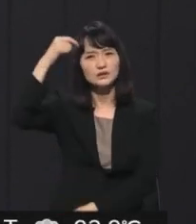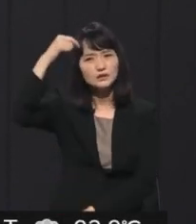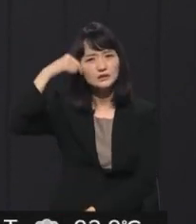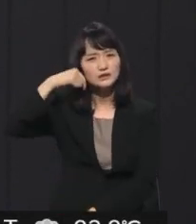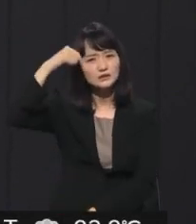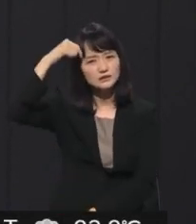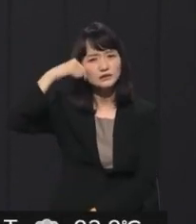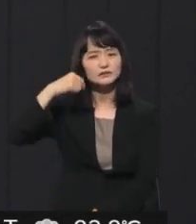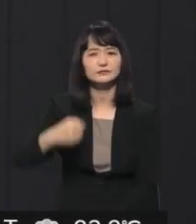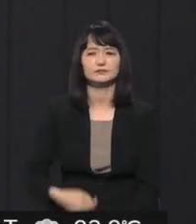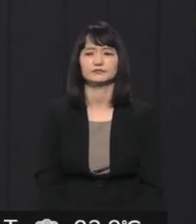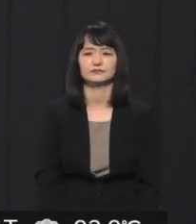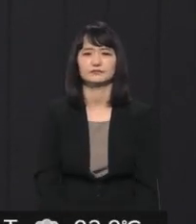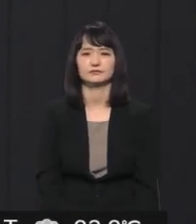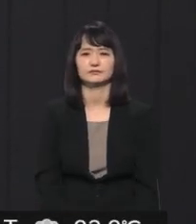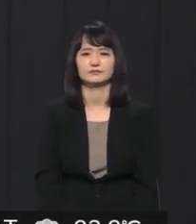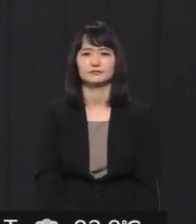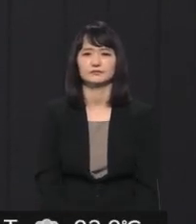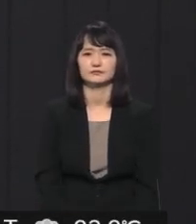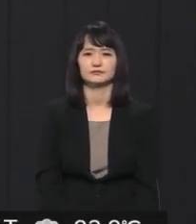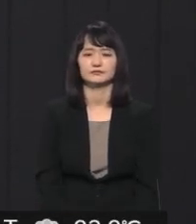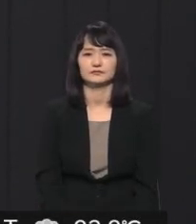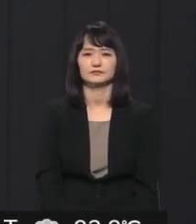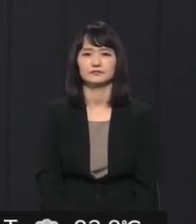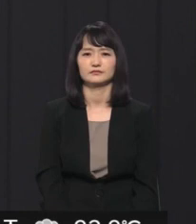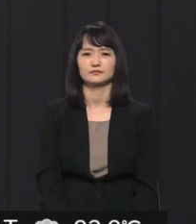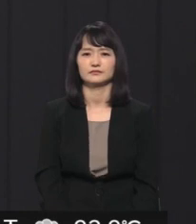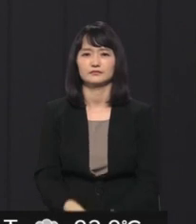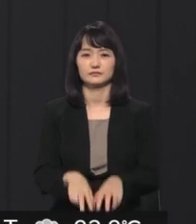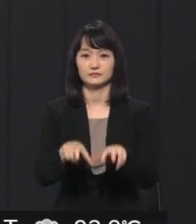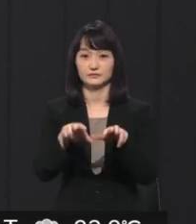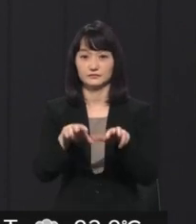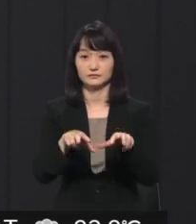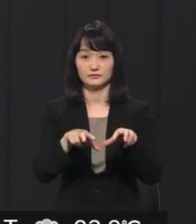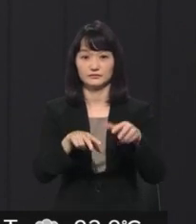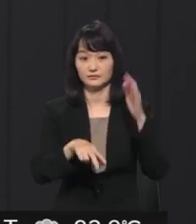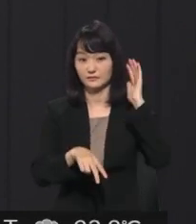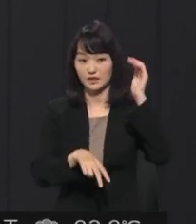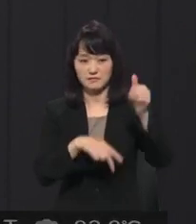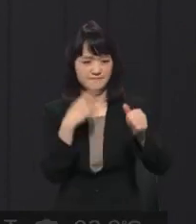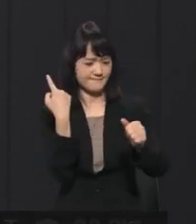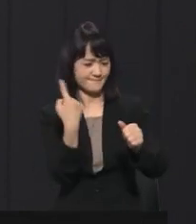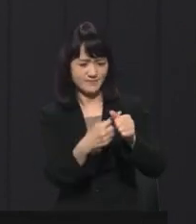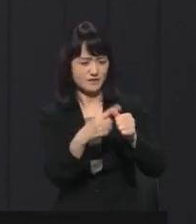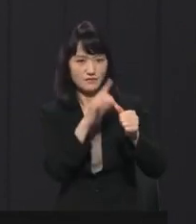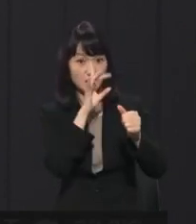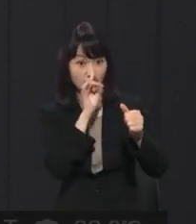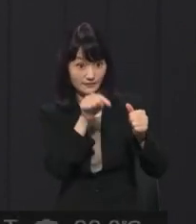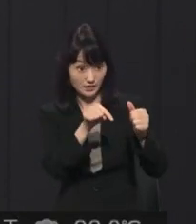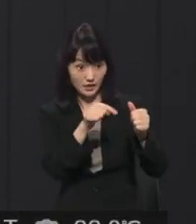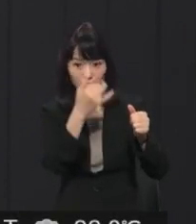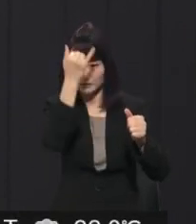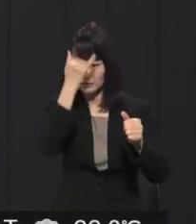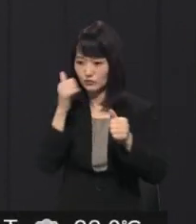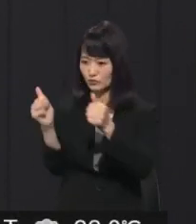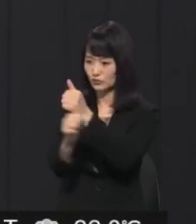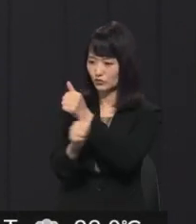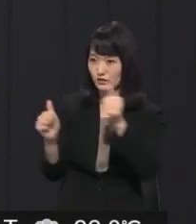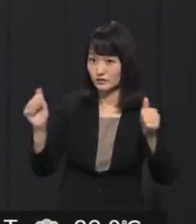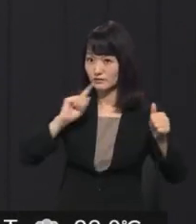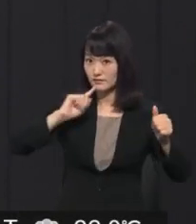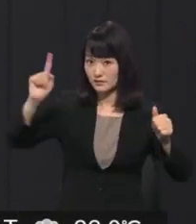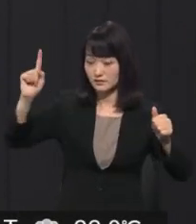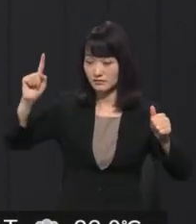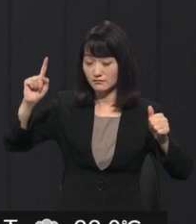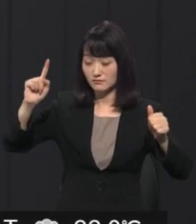과거로 그니까 이게 지금 저희 당 보면은 대통령 비판의 안 된다 대통령 비판하면 울림이 갈 강해 라